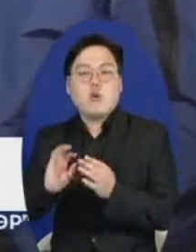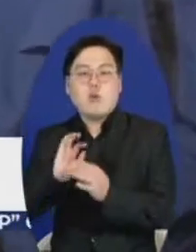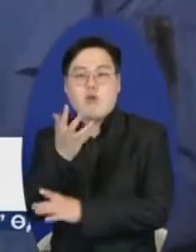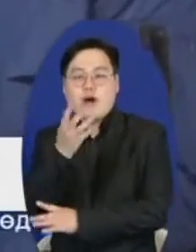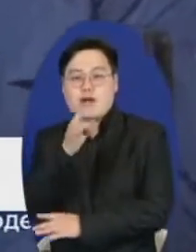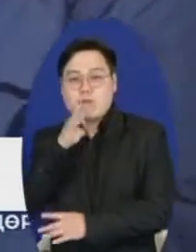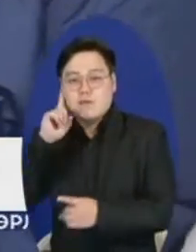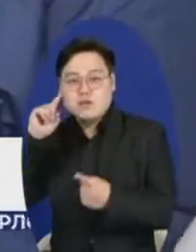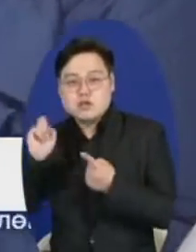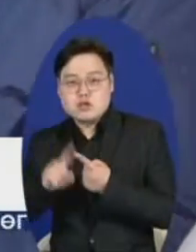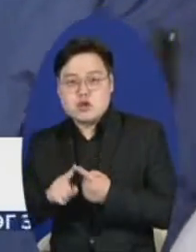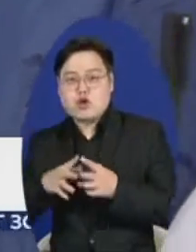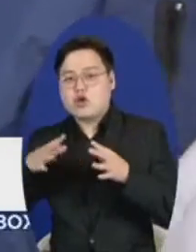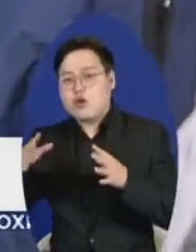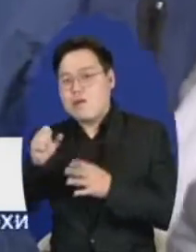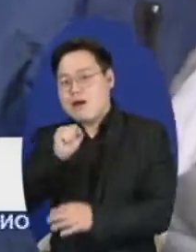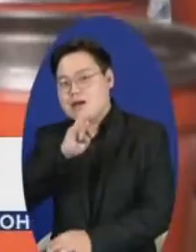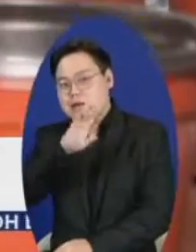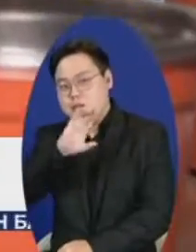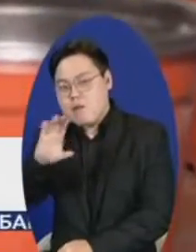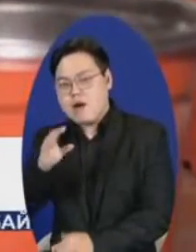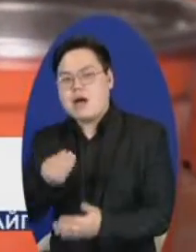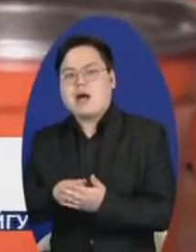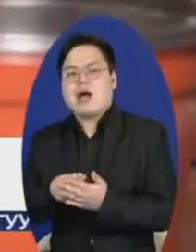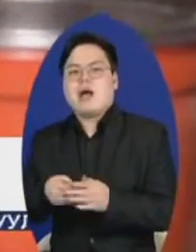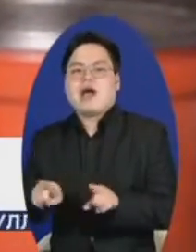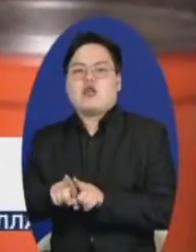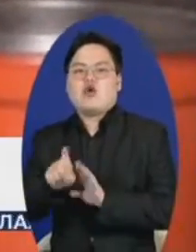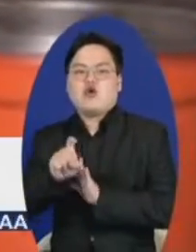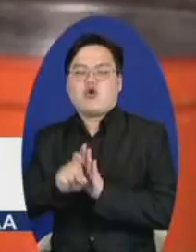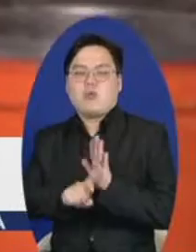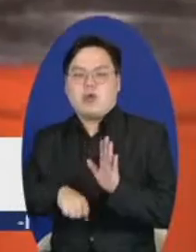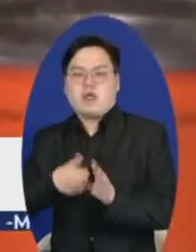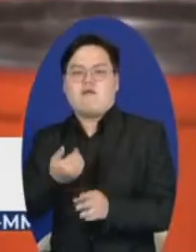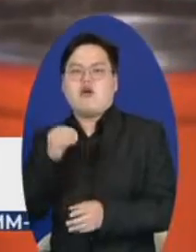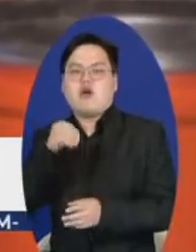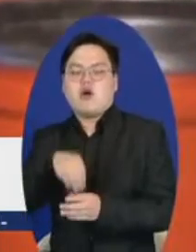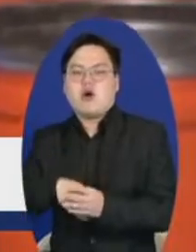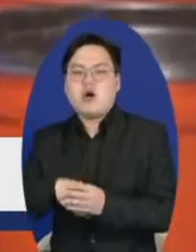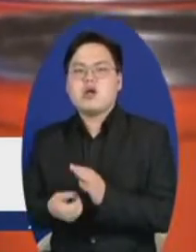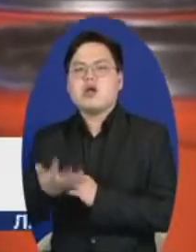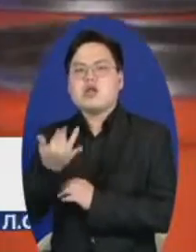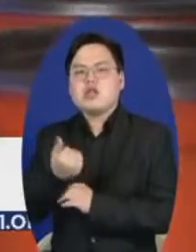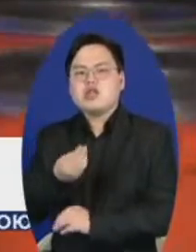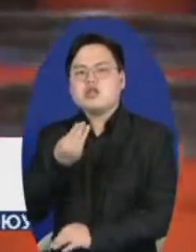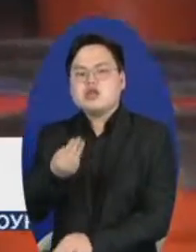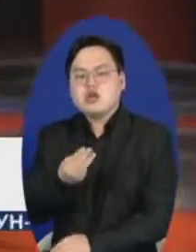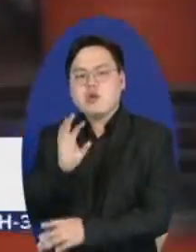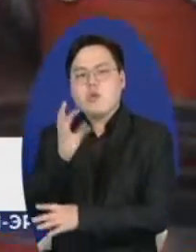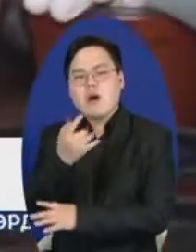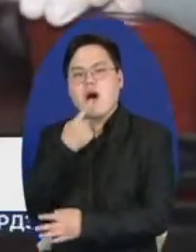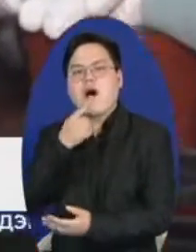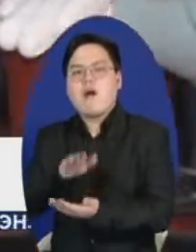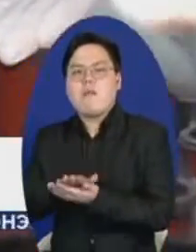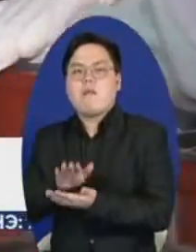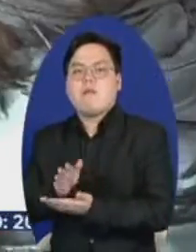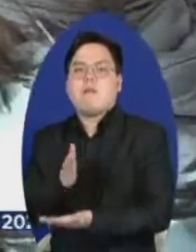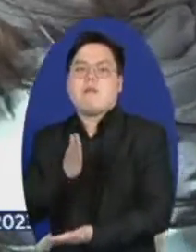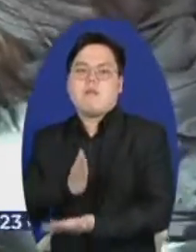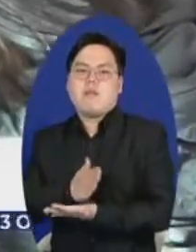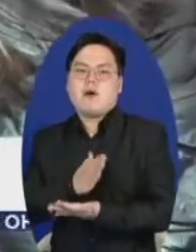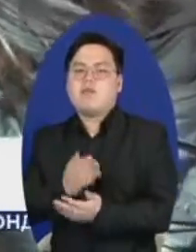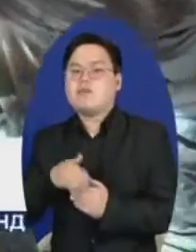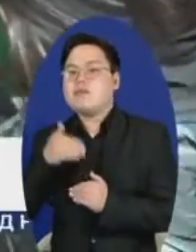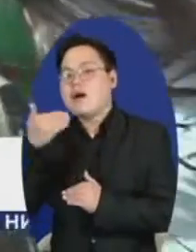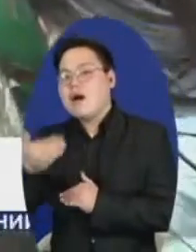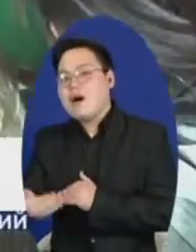зорилт тавьсан энэ цаг үед томоохон аж ахуй нэгжүүлжсэн үндэсний хөдөлгөөнд идэвхтэй оролцож хідэн мод тарих тоо амлалтаан өгсөөр байгаа юм а.